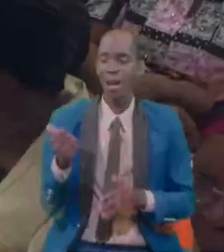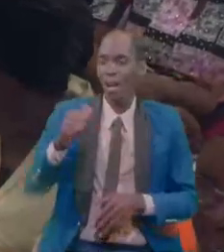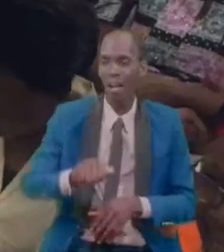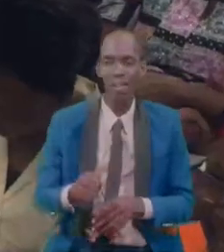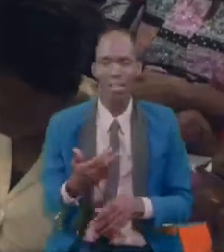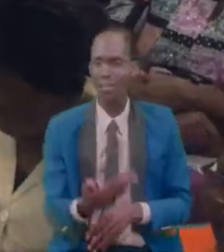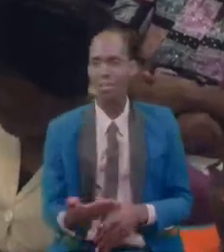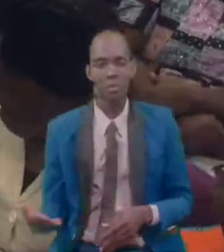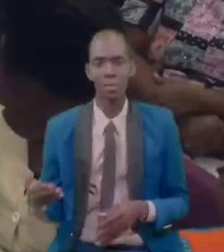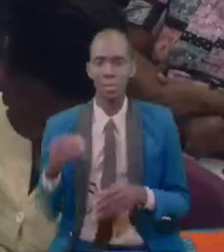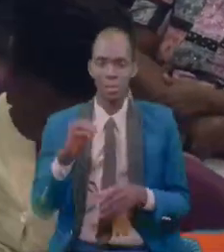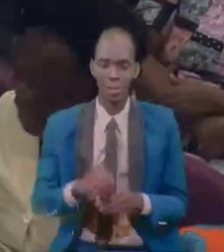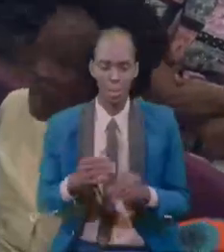nom,